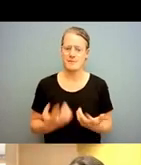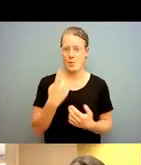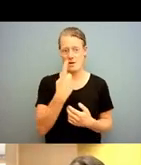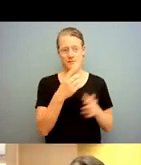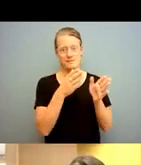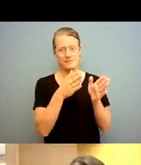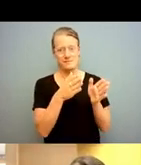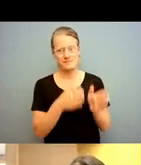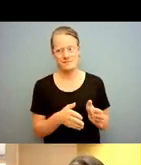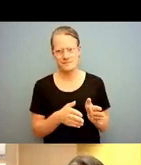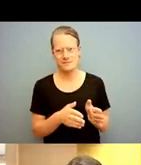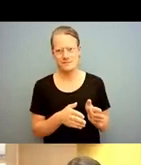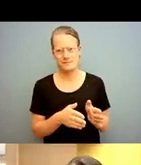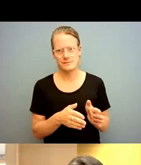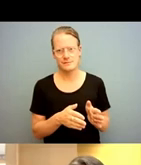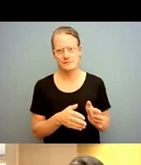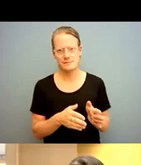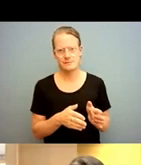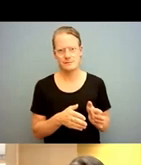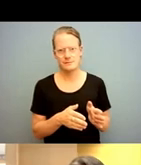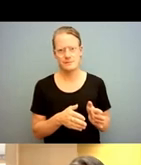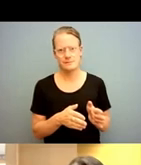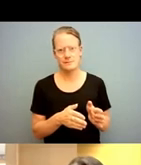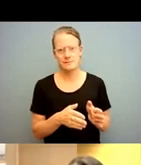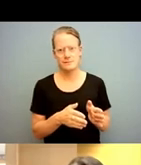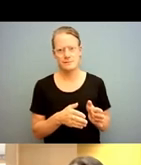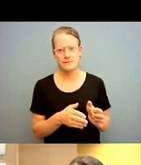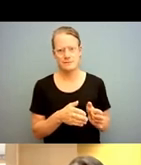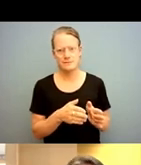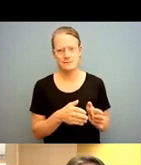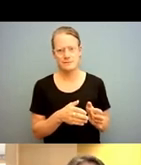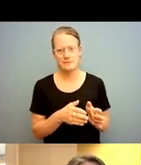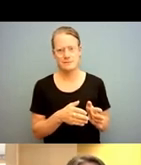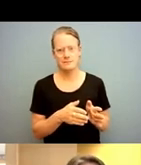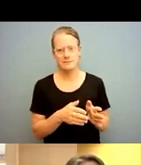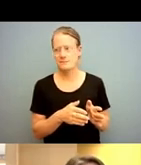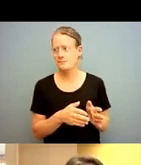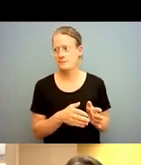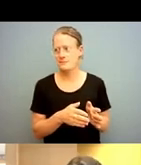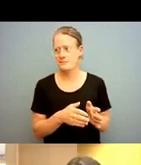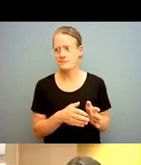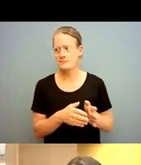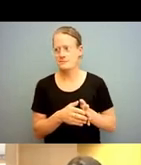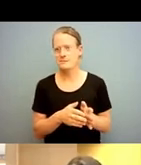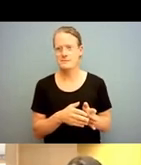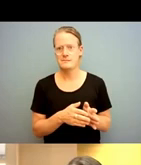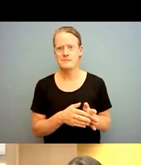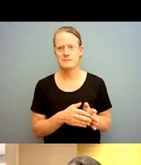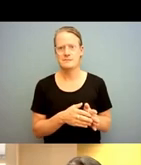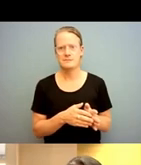Stuorra ja alla herra, ko täänuuna merrituvon, tämän verte tohkehi, tasa ii väie